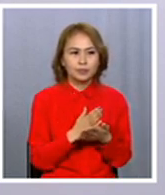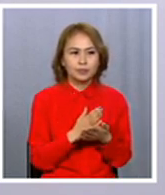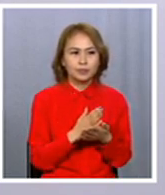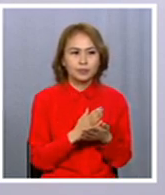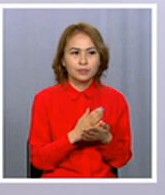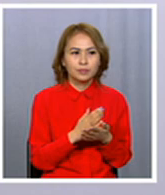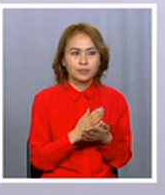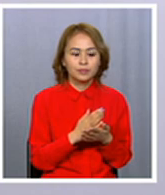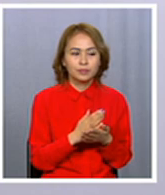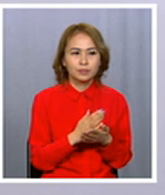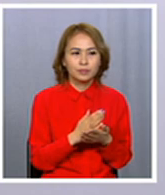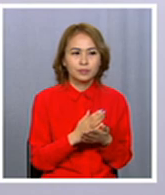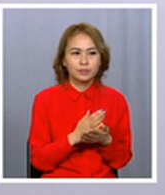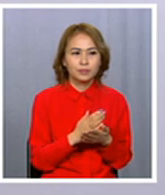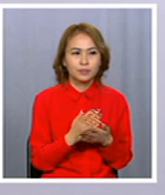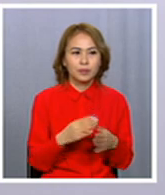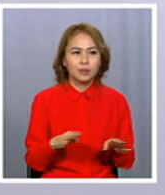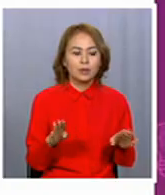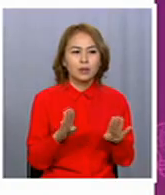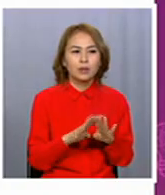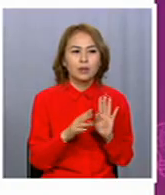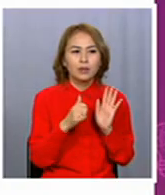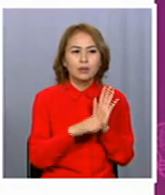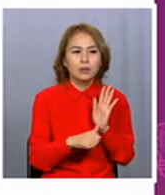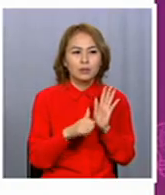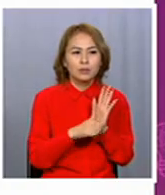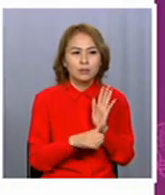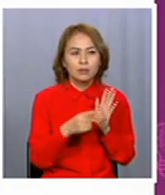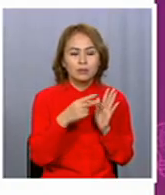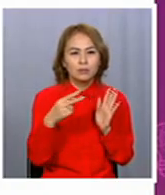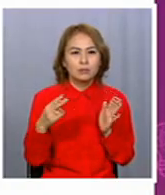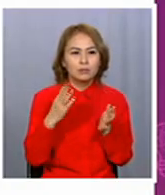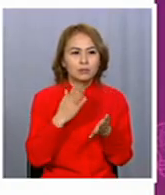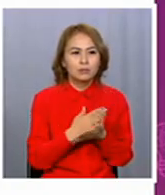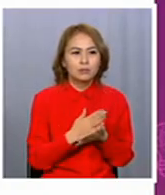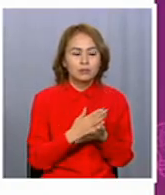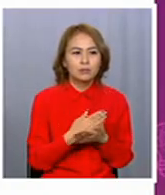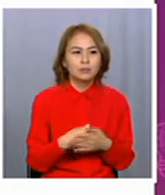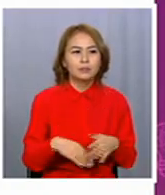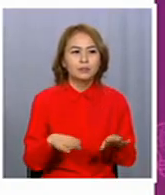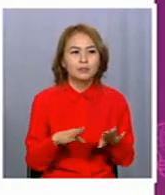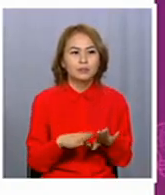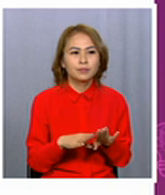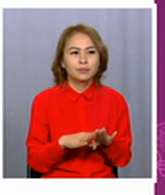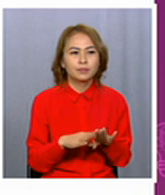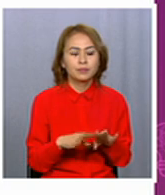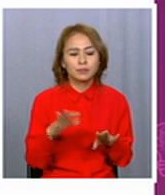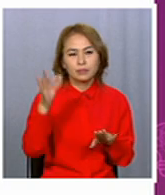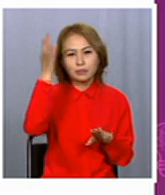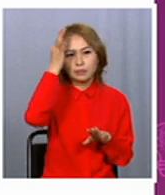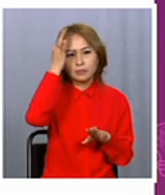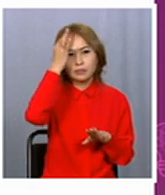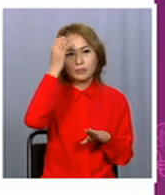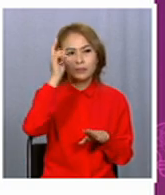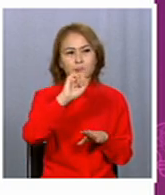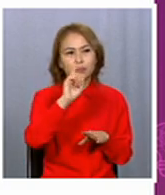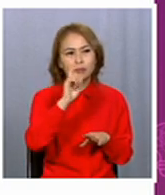сәулеге қарайтын болсақ, дәлме-дәл 60 градусқа тең келіп тұр. Осы жерде балалар ескеретін бір нәрсе,